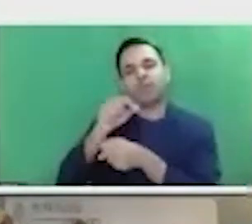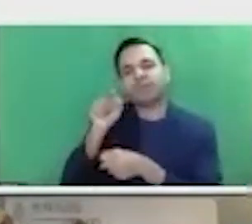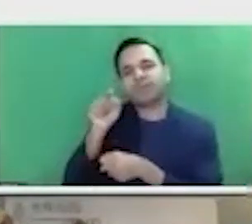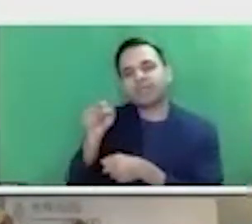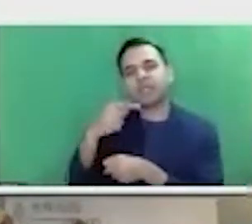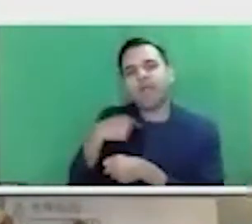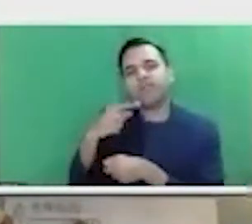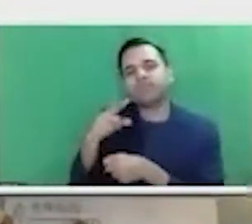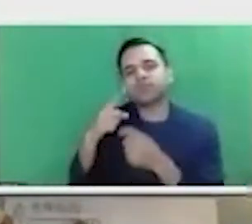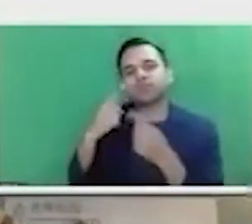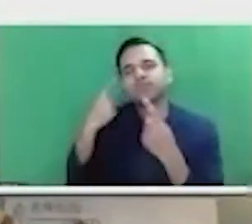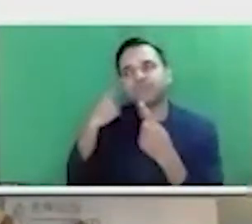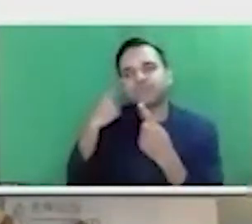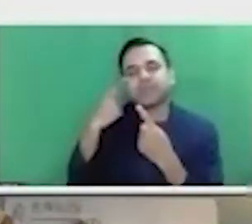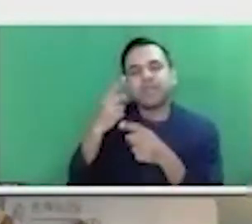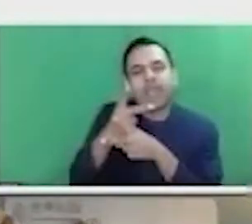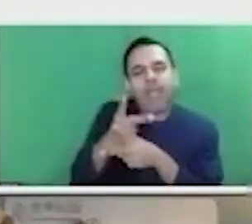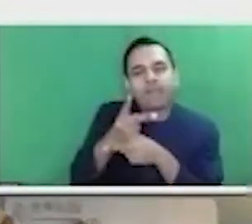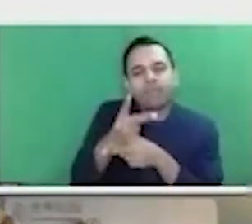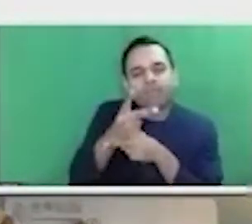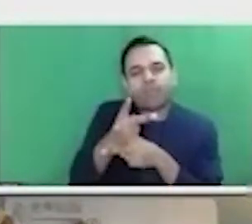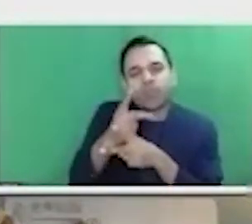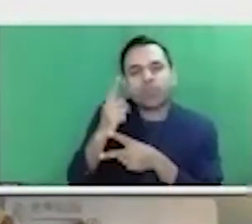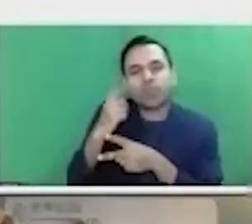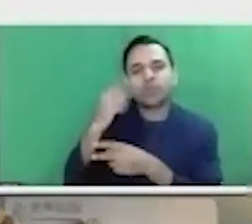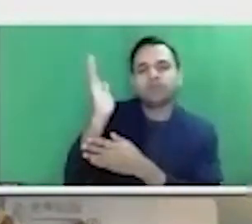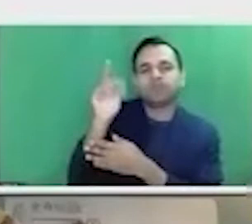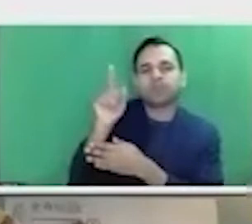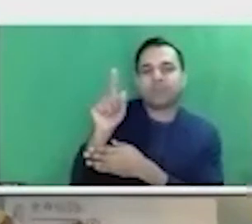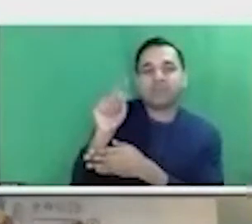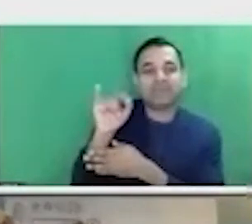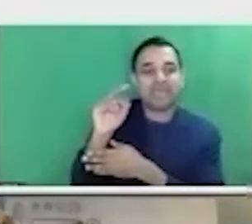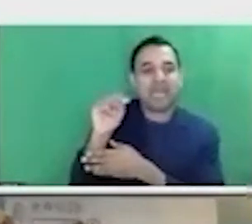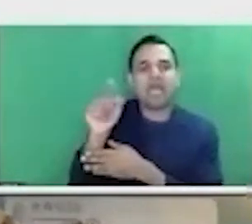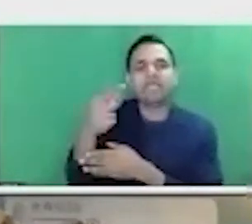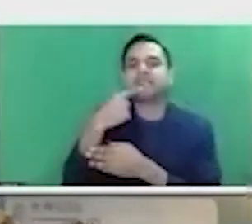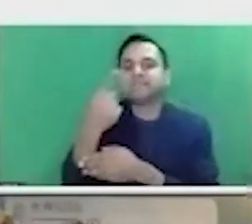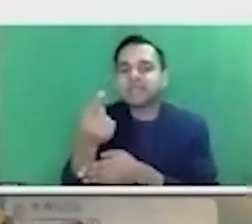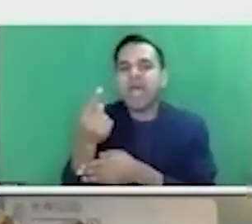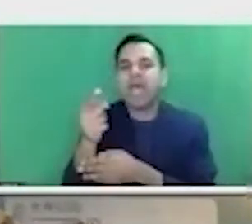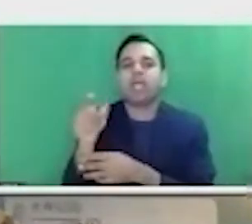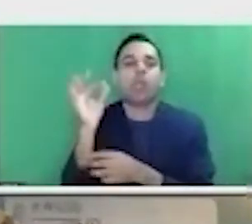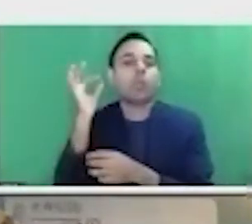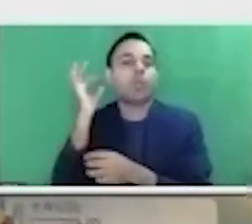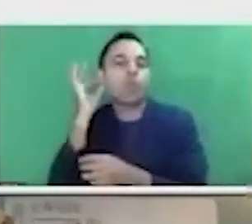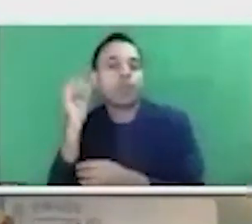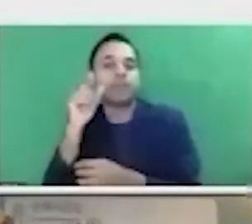بالنسبة لدور النساء لا نحتاج أن يكون فقط هدفاً، نحن نتحدث عن جميع